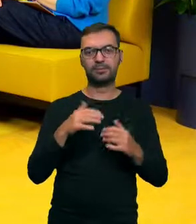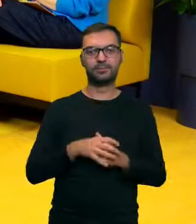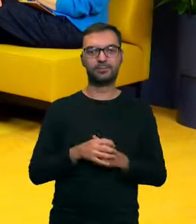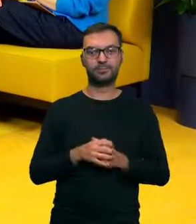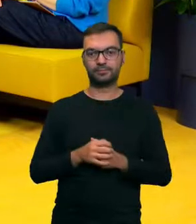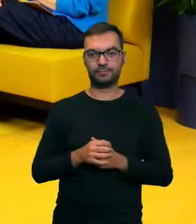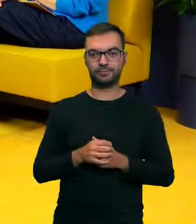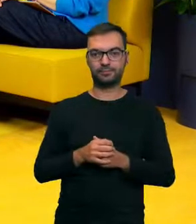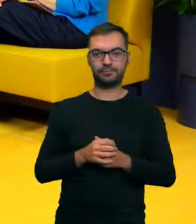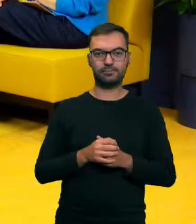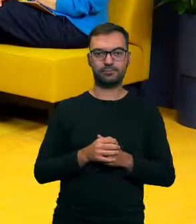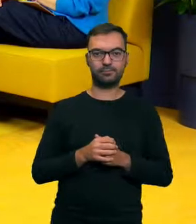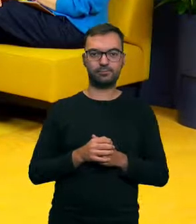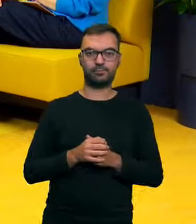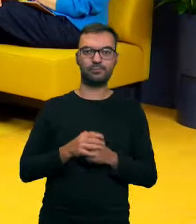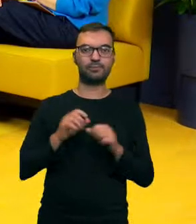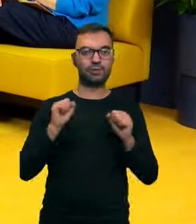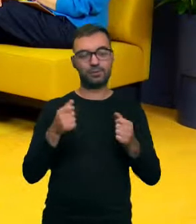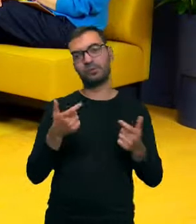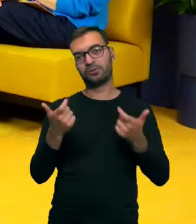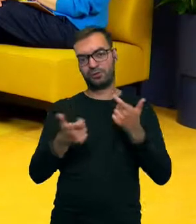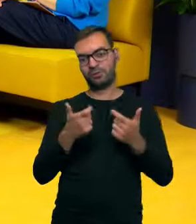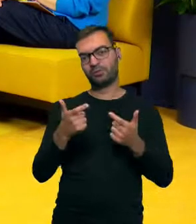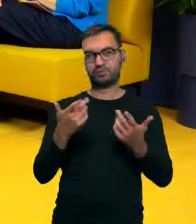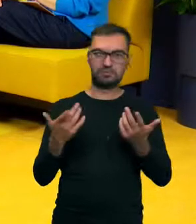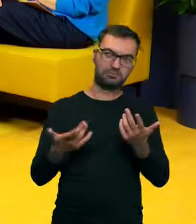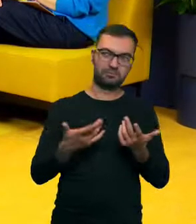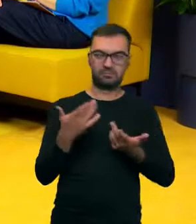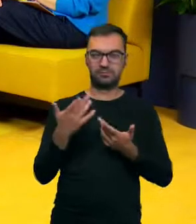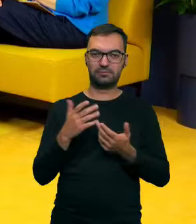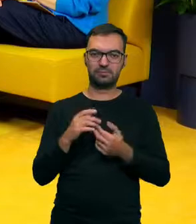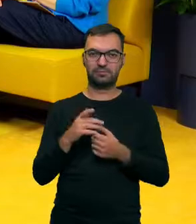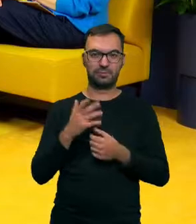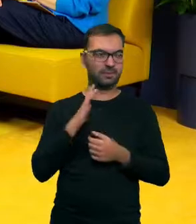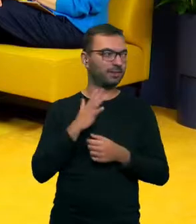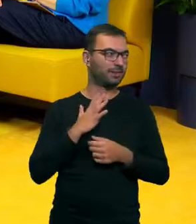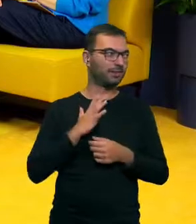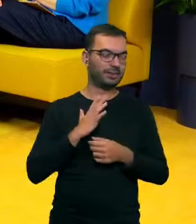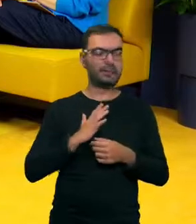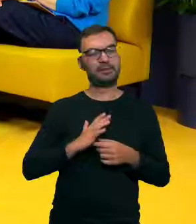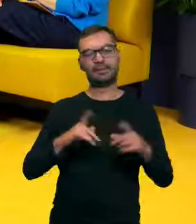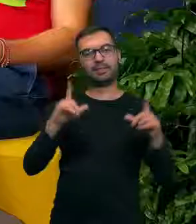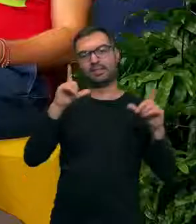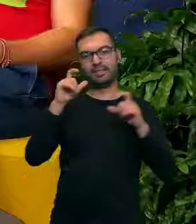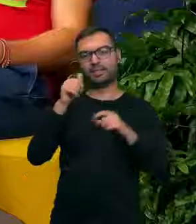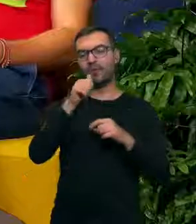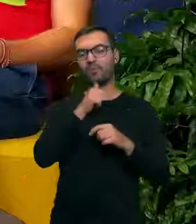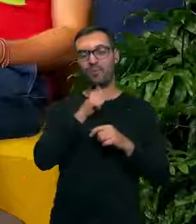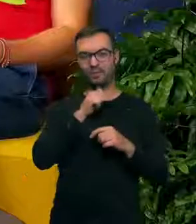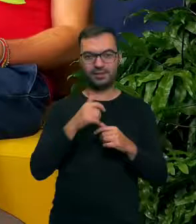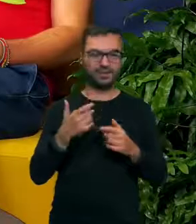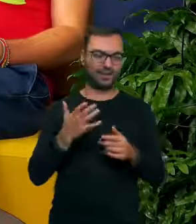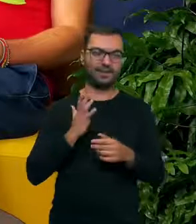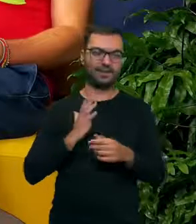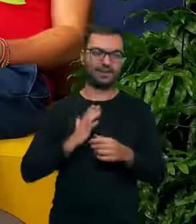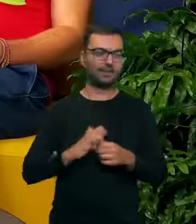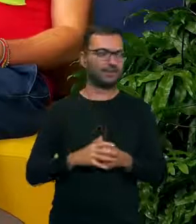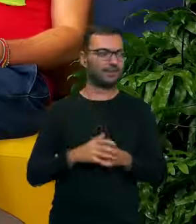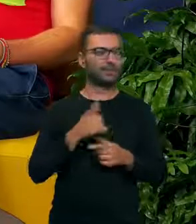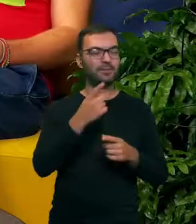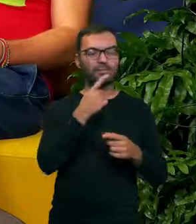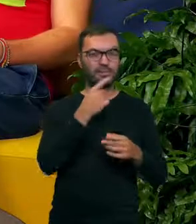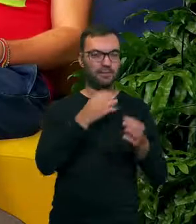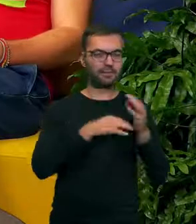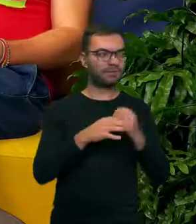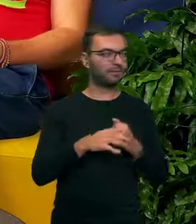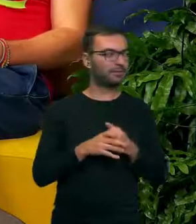przepływa i czy to działa. No i zrobiliśmy takie dosyć najprzyjemniejsze chyba zdjęcia, jakie ja pamiętam. No to ty teraz